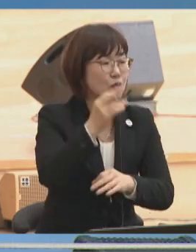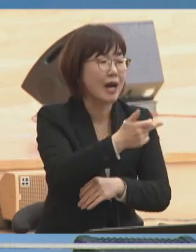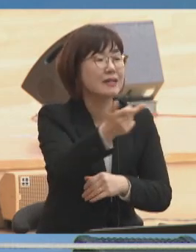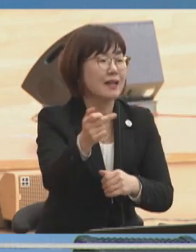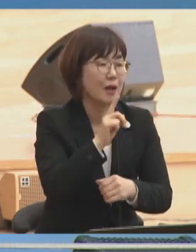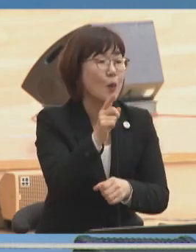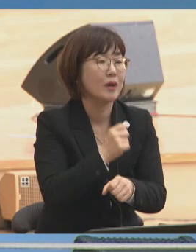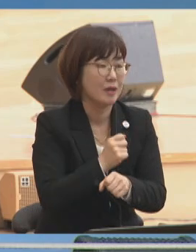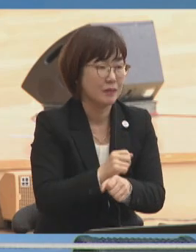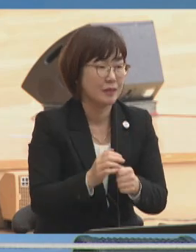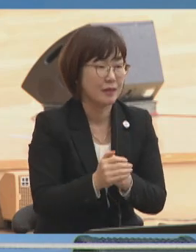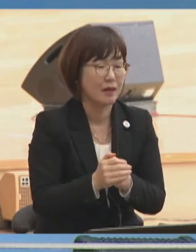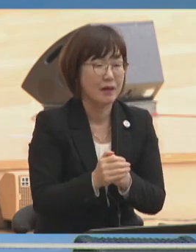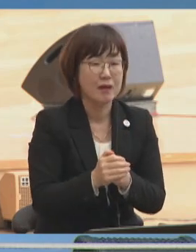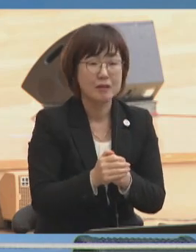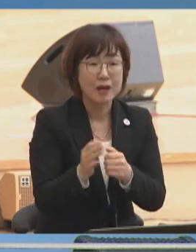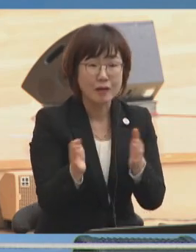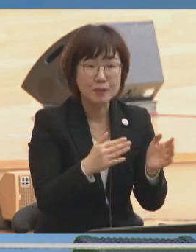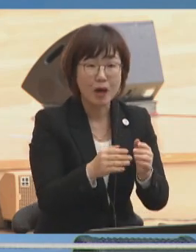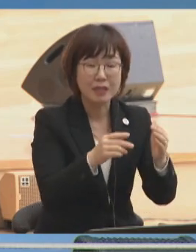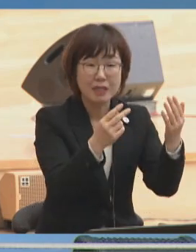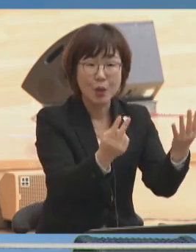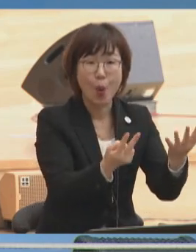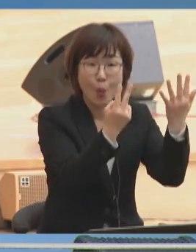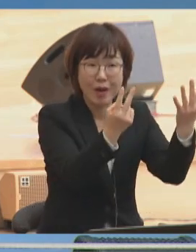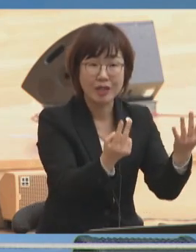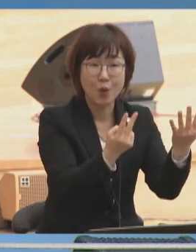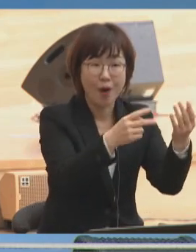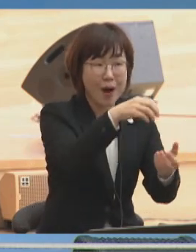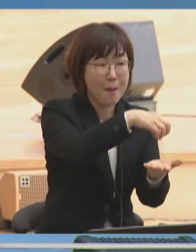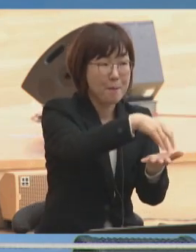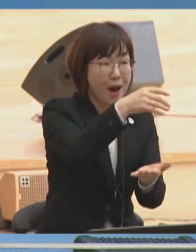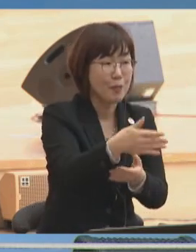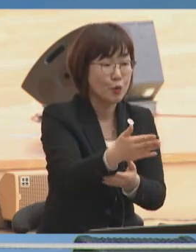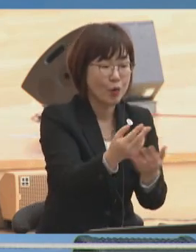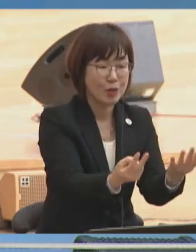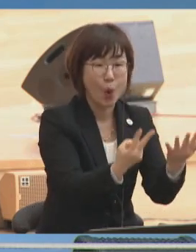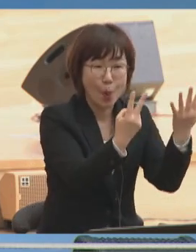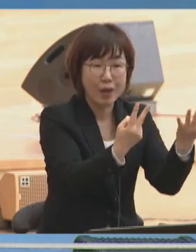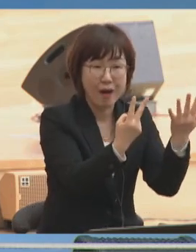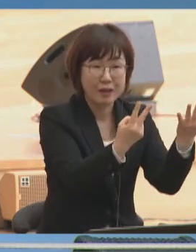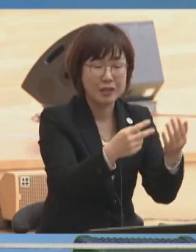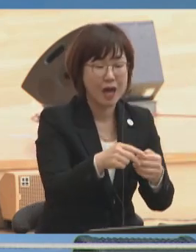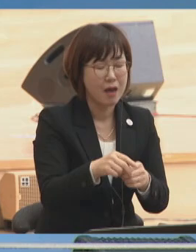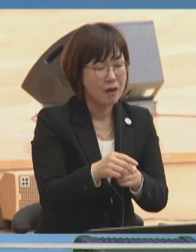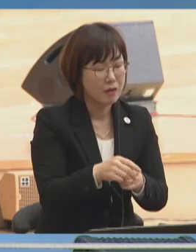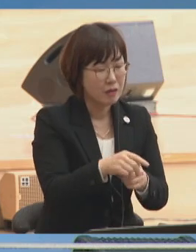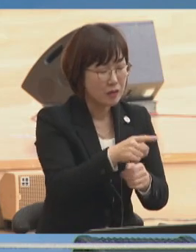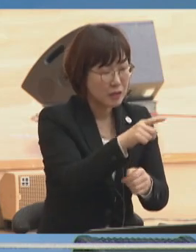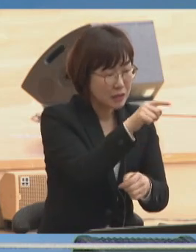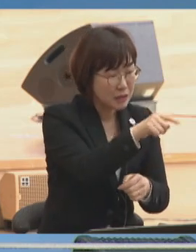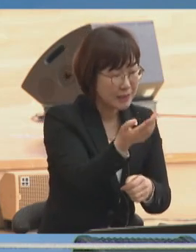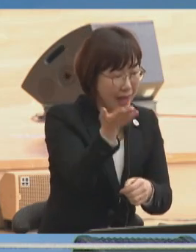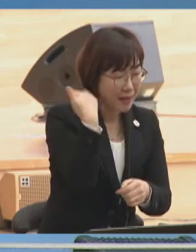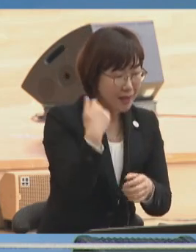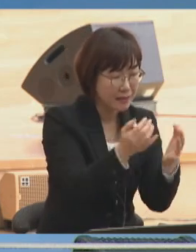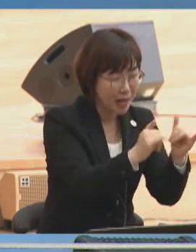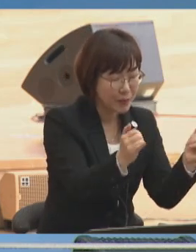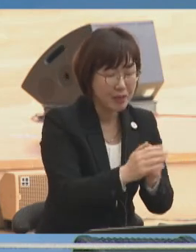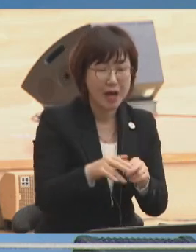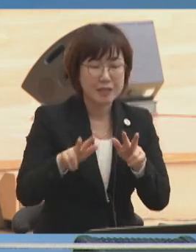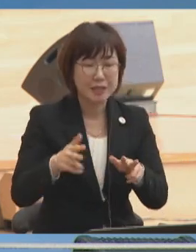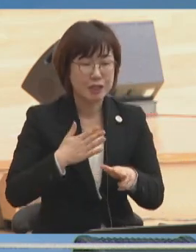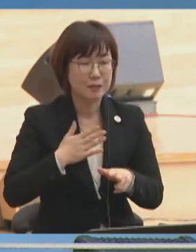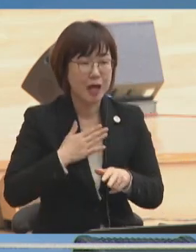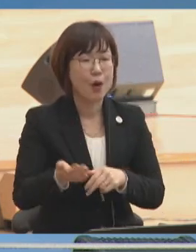여러분 오병이어를 그때나 지금이나 그 현장에 있는 사람이나 지금 성경을 통해서 보고 있는 우리나 제대로